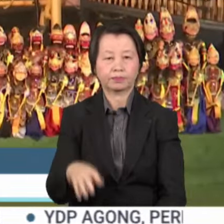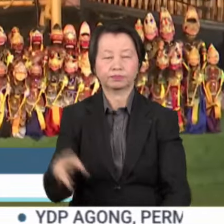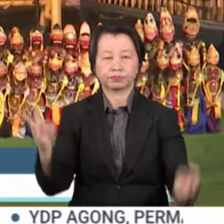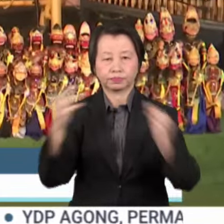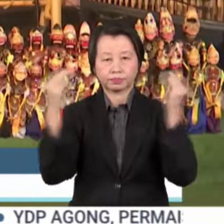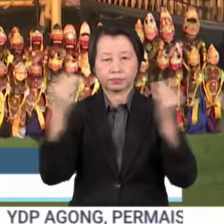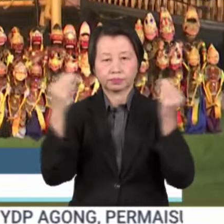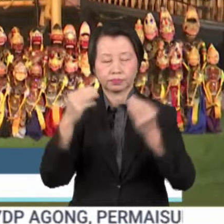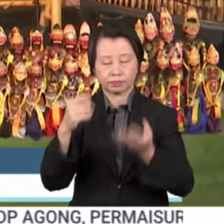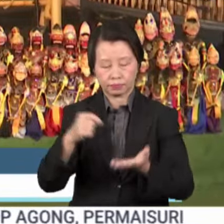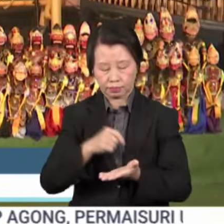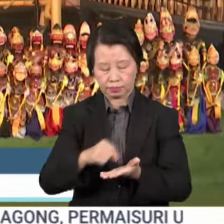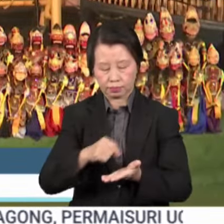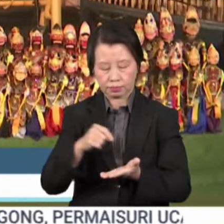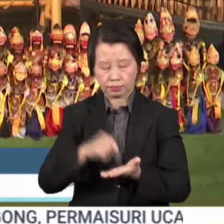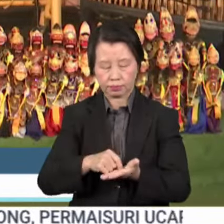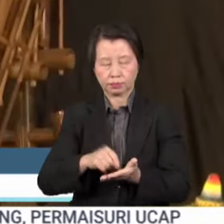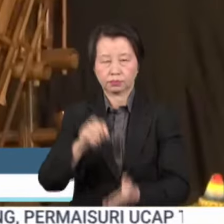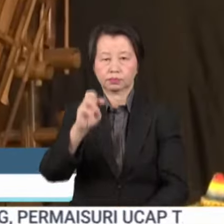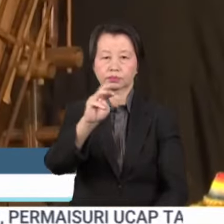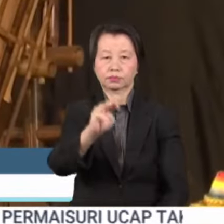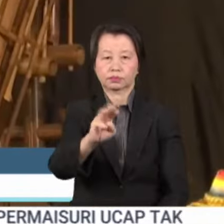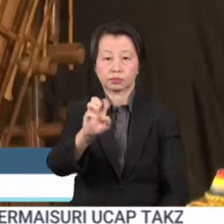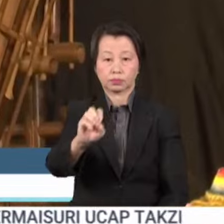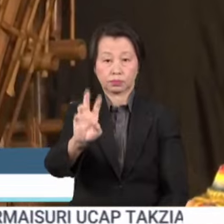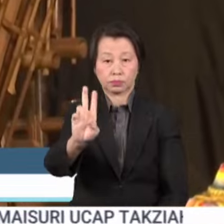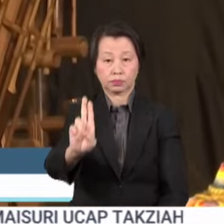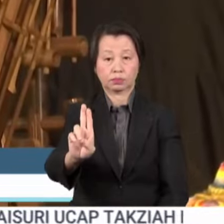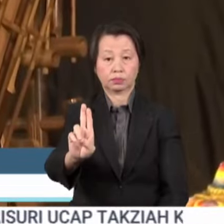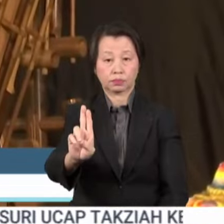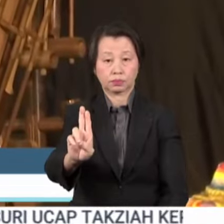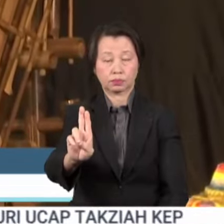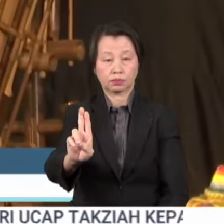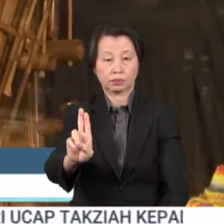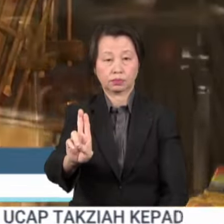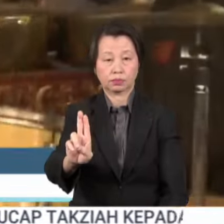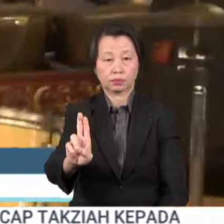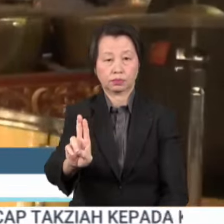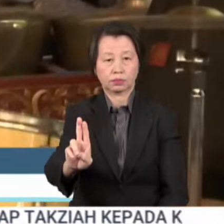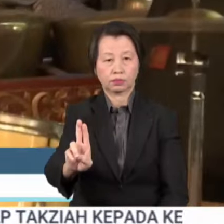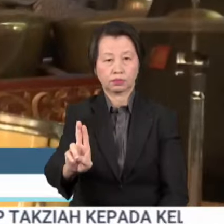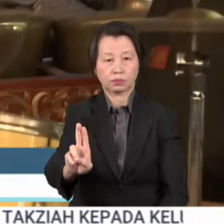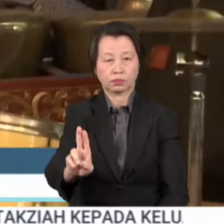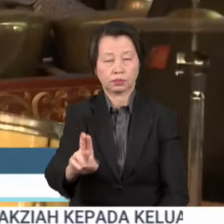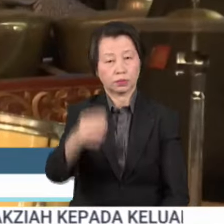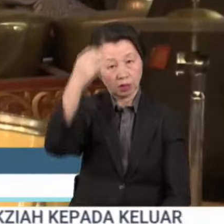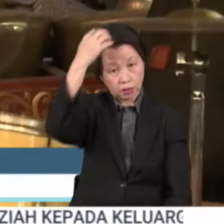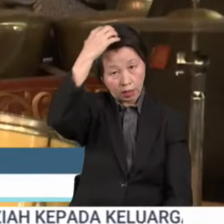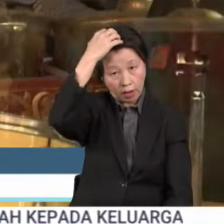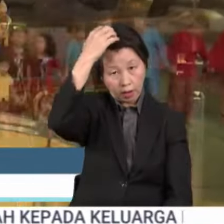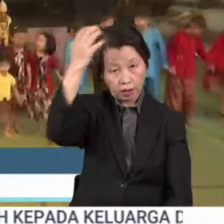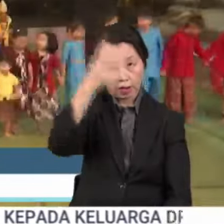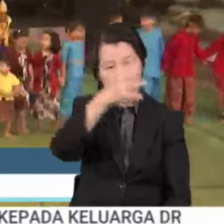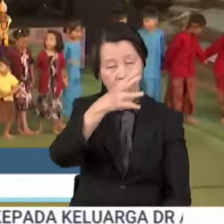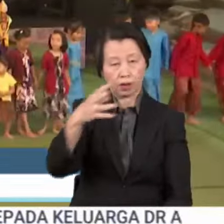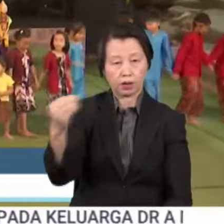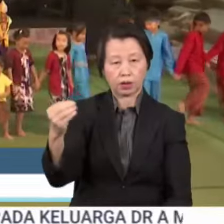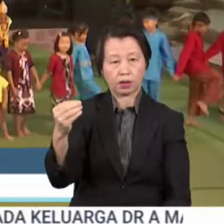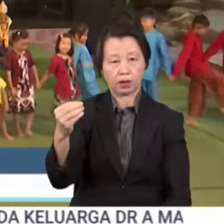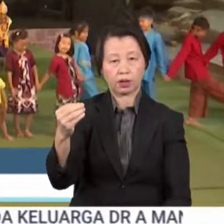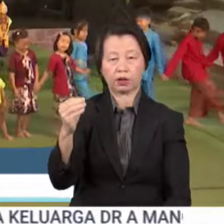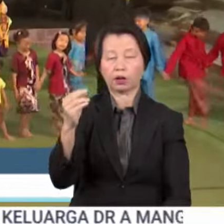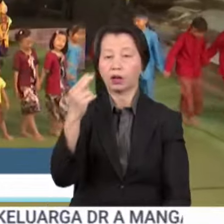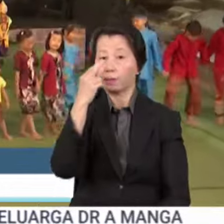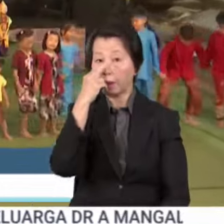Majlis menandatangani Memorandum Persefahaman MOU antara Selangor dan Dinas Pendidikan Kota